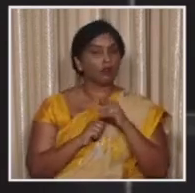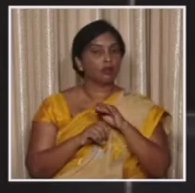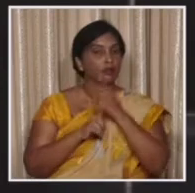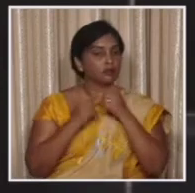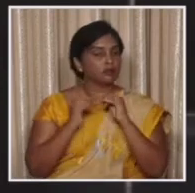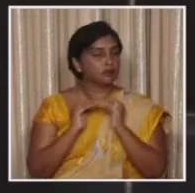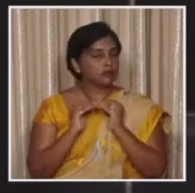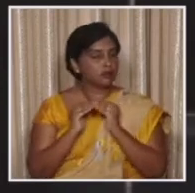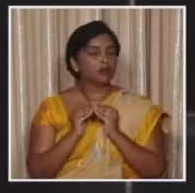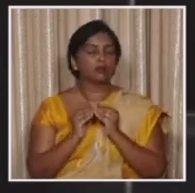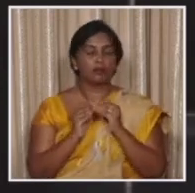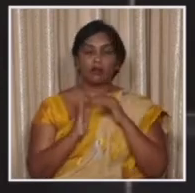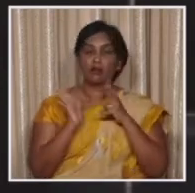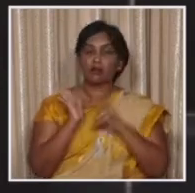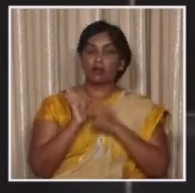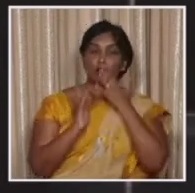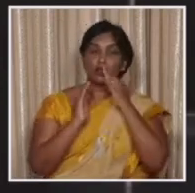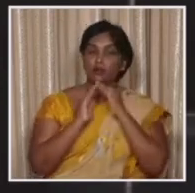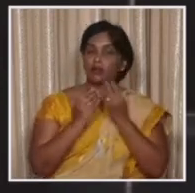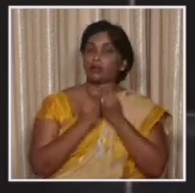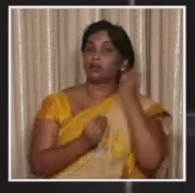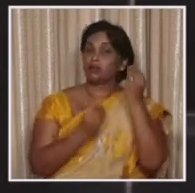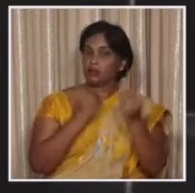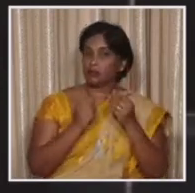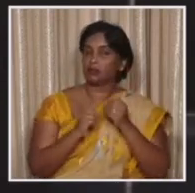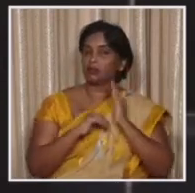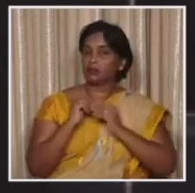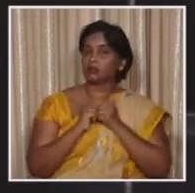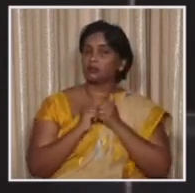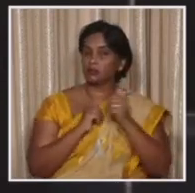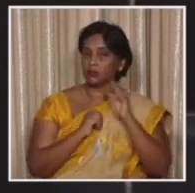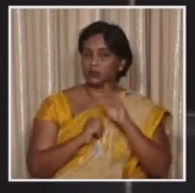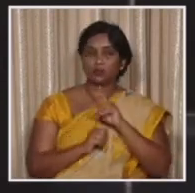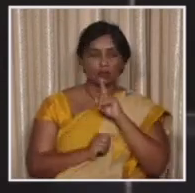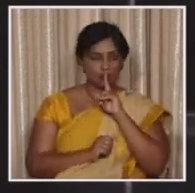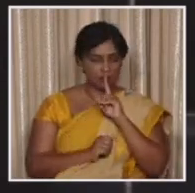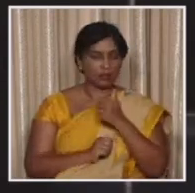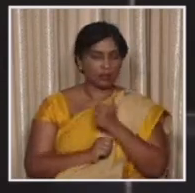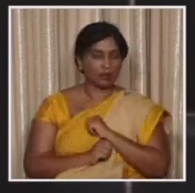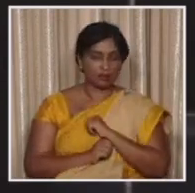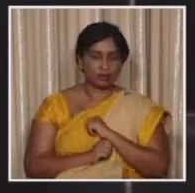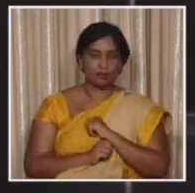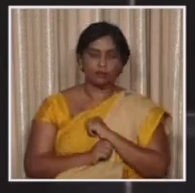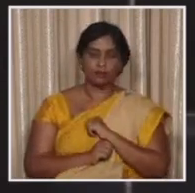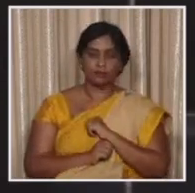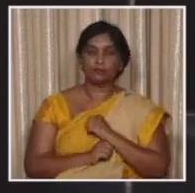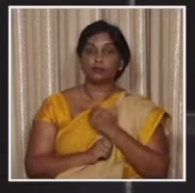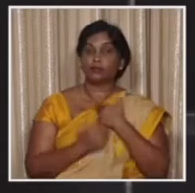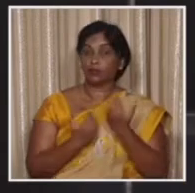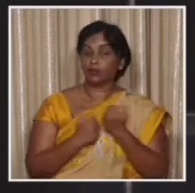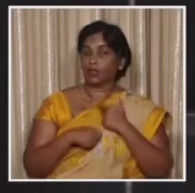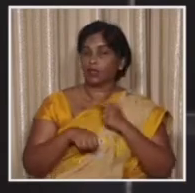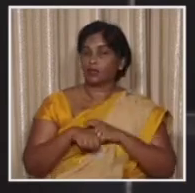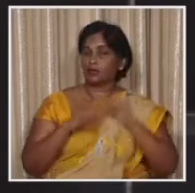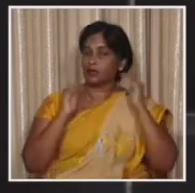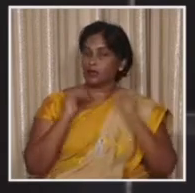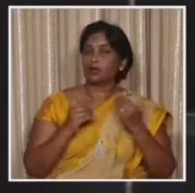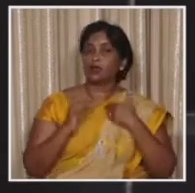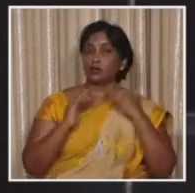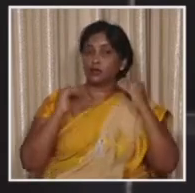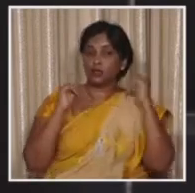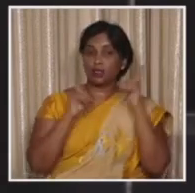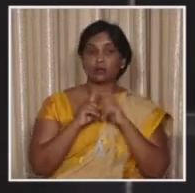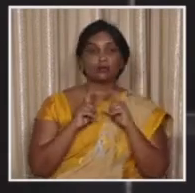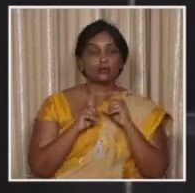සමාන සැලකිල්ලක් ග්‍රාමීය පාසල්වලටත් ලබා දීමට ක්‍රමවේදයක් හඳුන ලෙස ඉල්ලා සිටින මම කැමැති. මට ලැබී ඇති සීමිත කාලය තුල උසස්